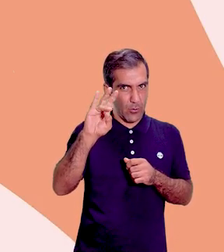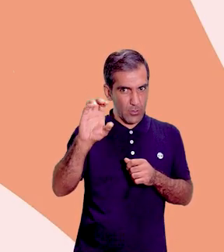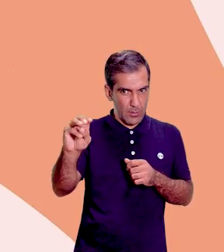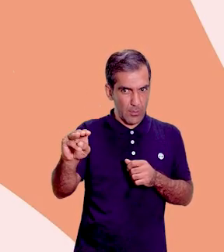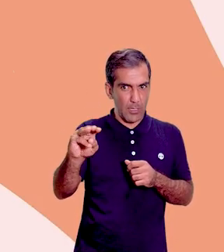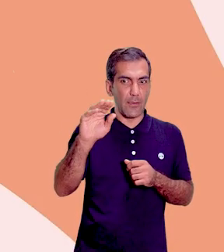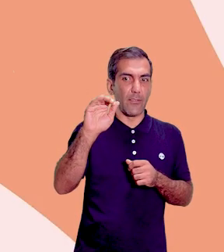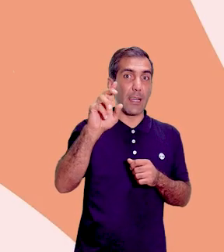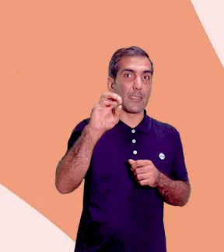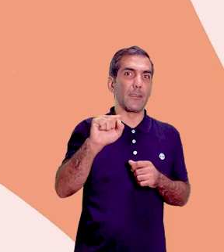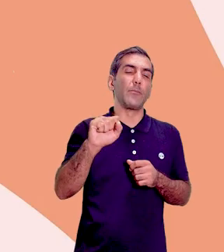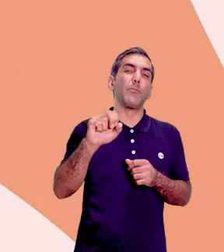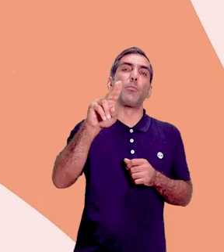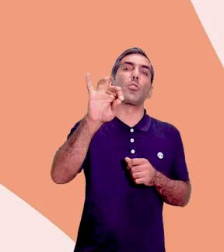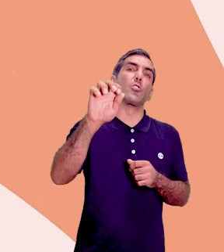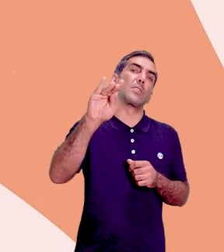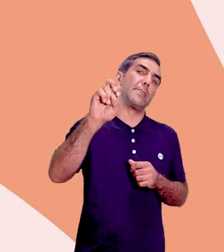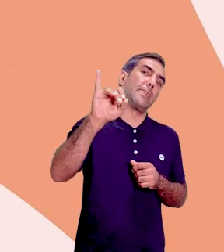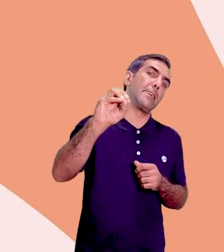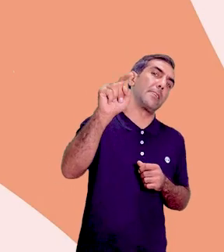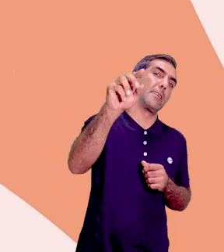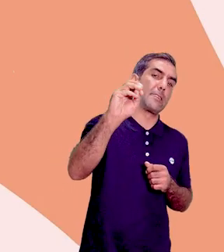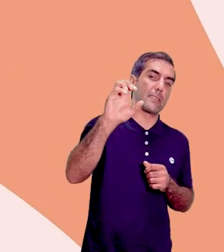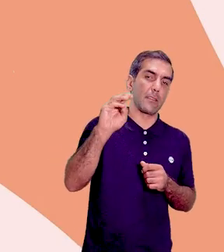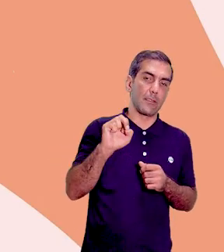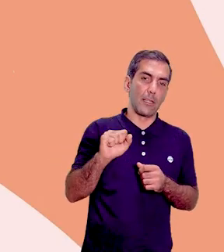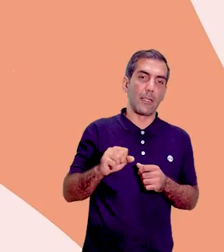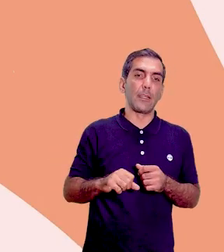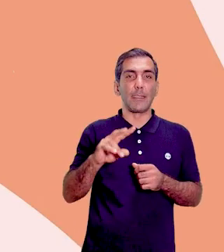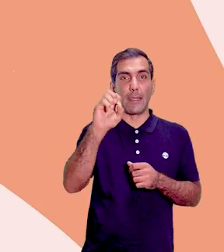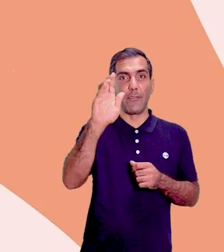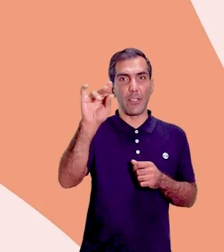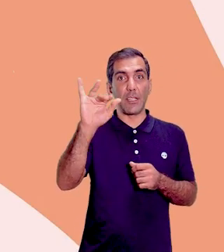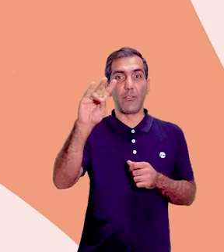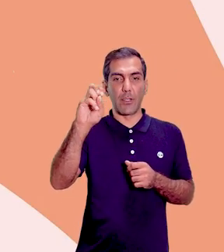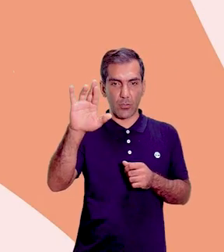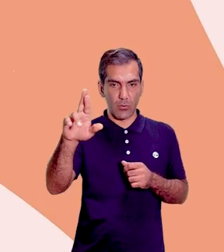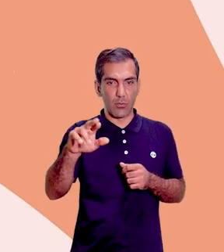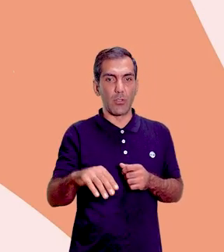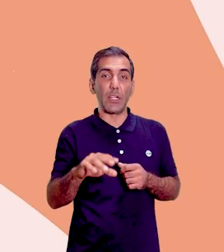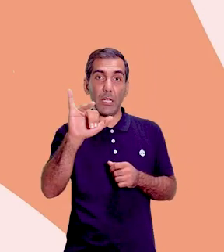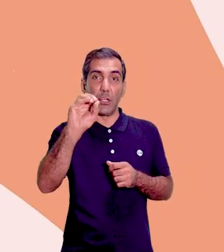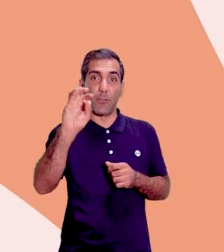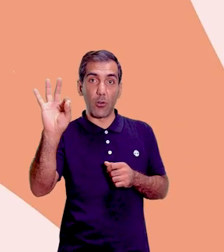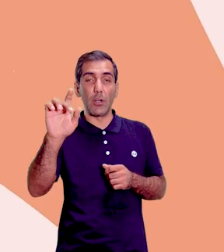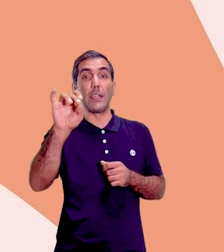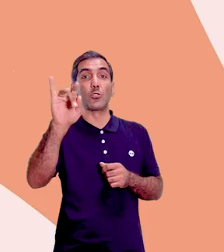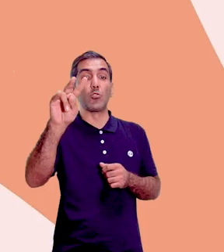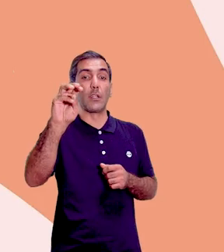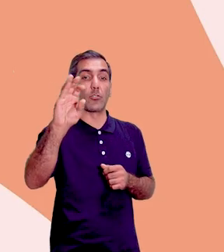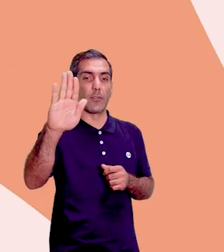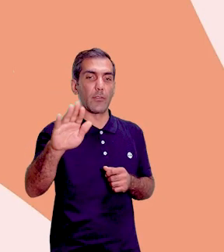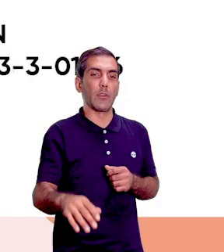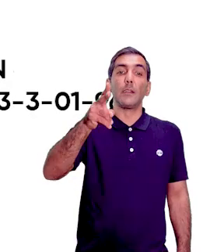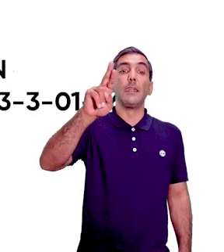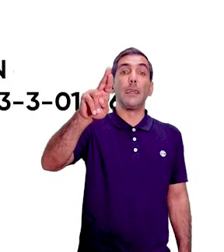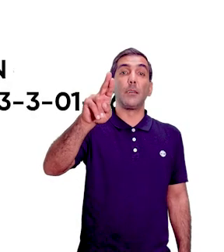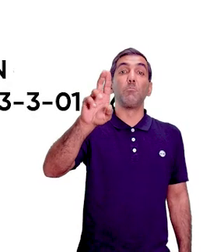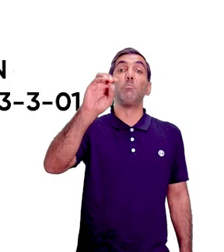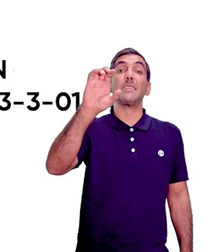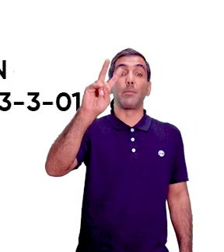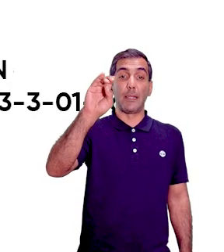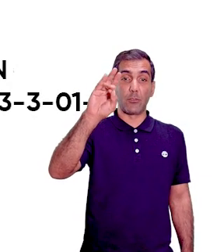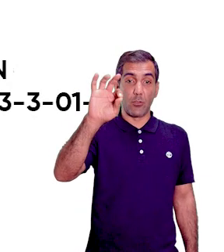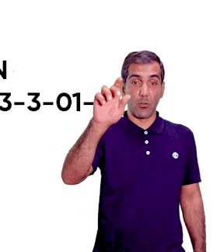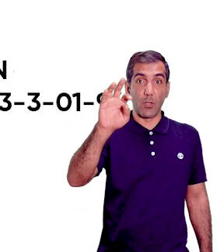Ayıb ýokanjyny anyklamak üçin barlykdan geçenliginiň we onuň netijeleriniň hem gizlin saklanylmagyna kepil geçilýär. Ayıb